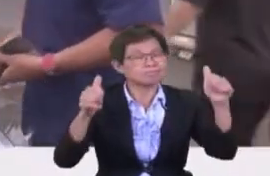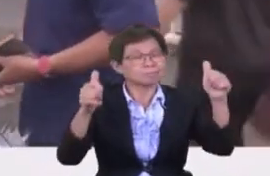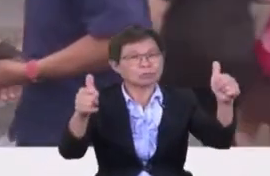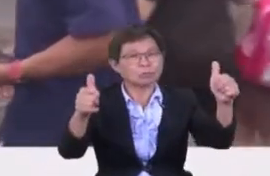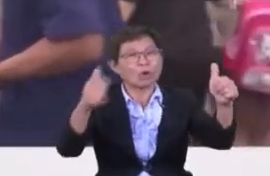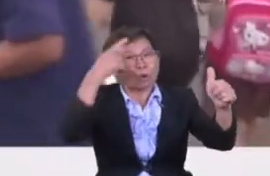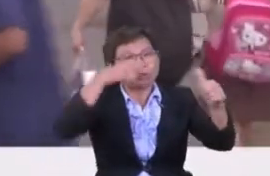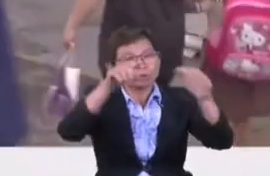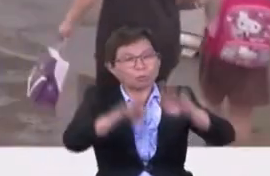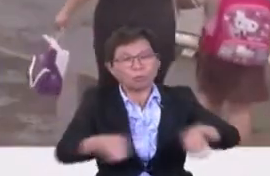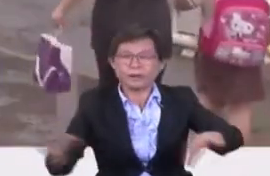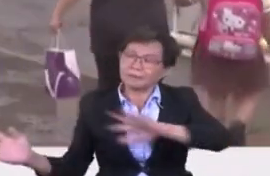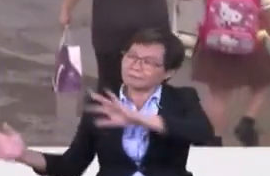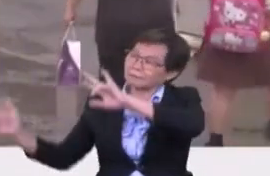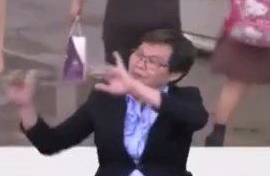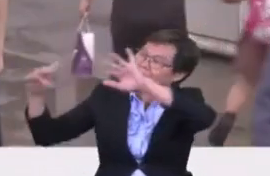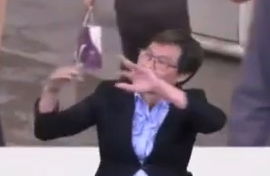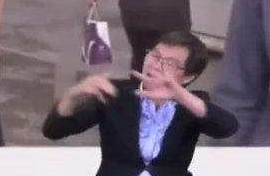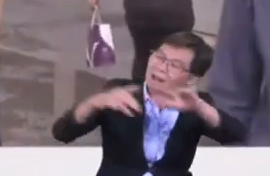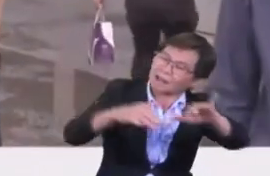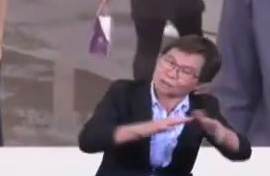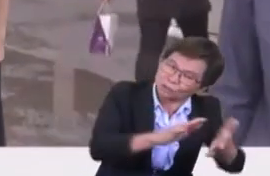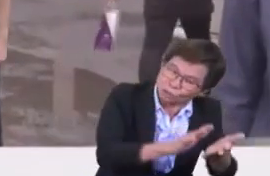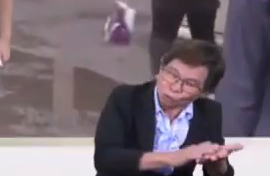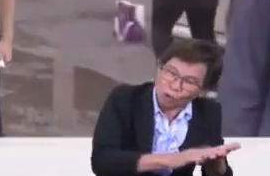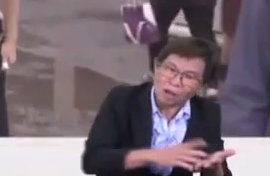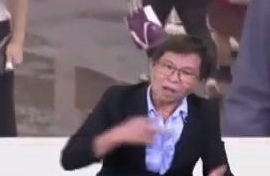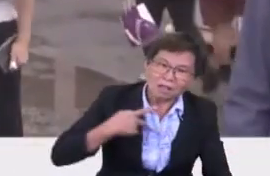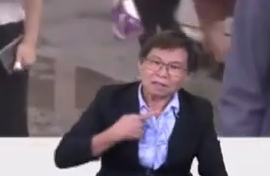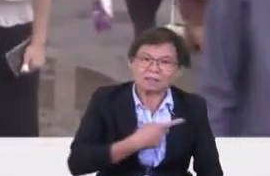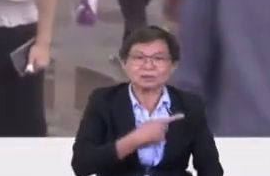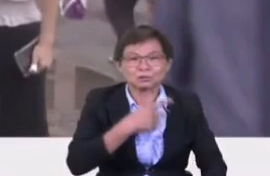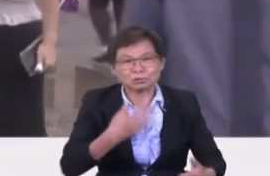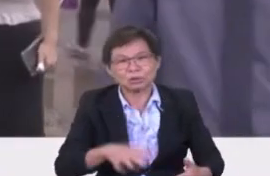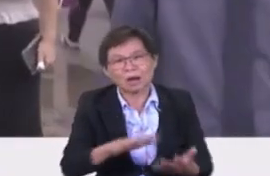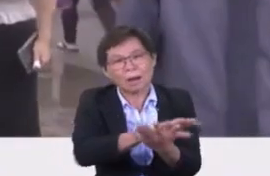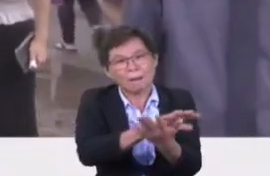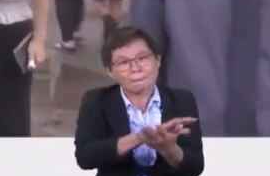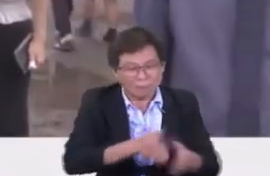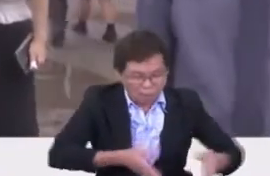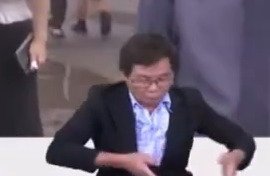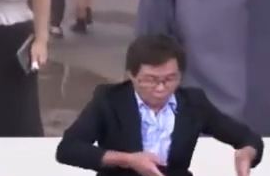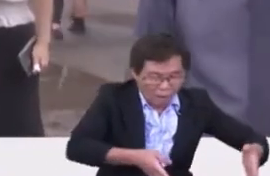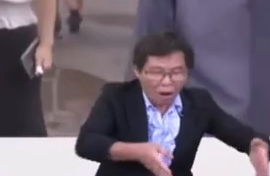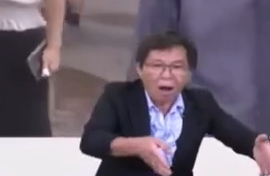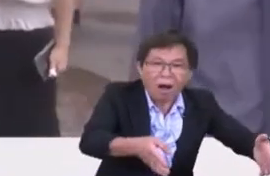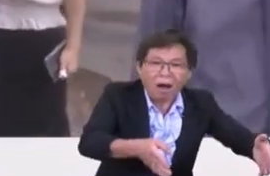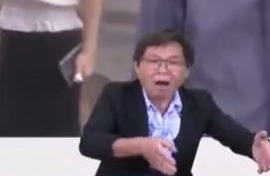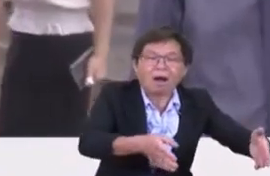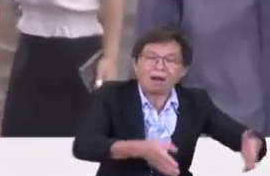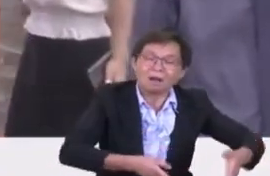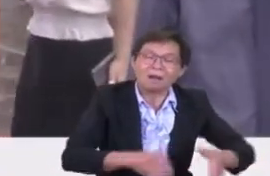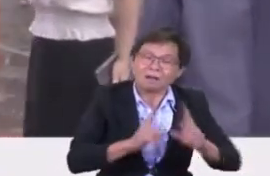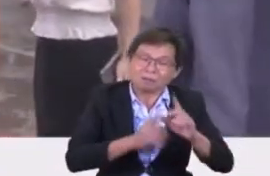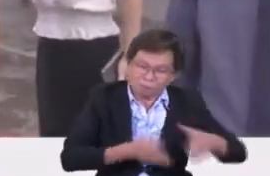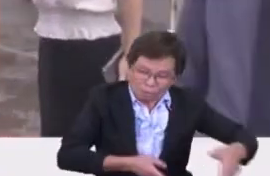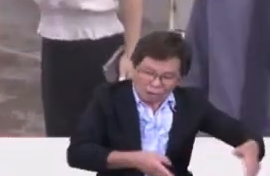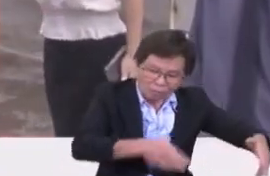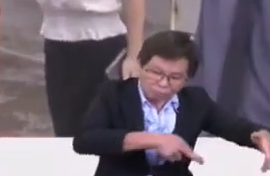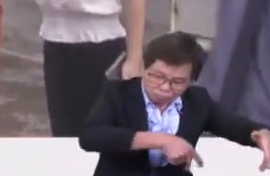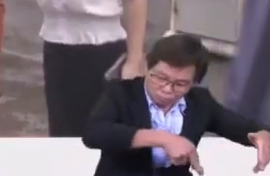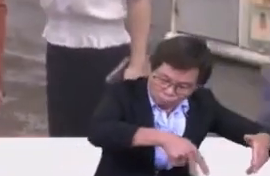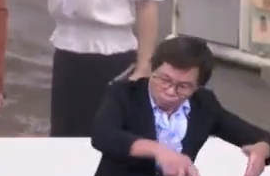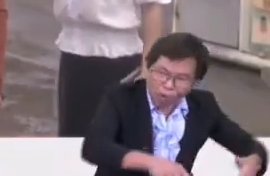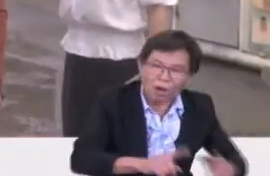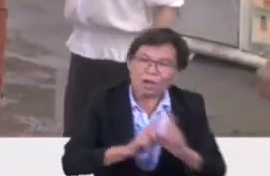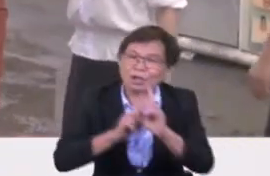I untuk murid-murid datang ya kita sudah bagi plan laluan namanya mene iku e-shop supaya Ibu